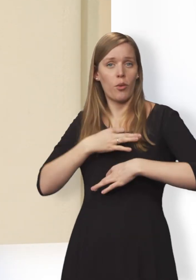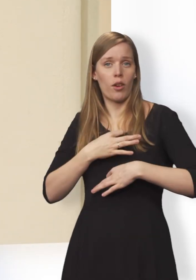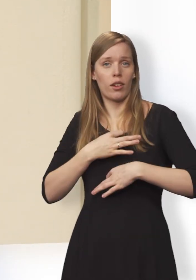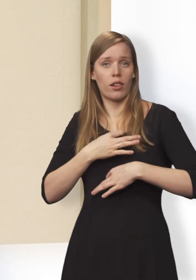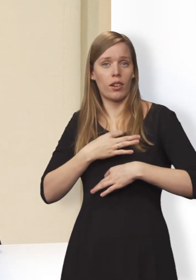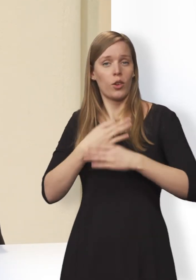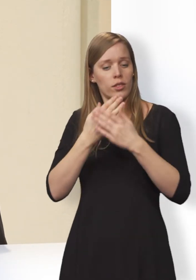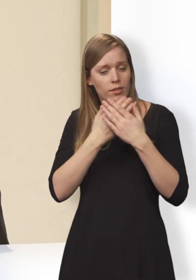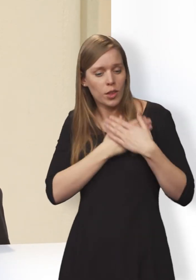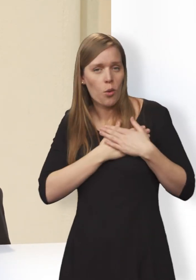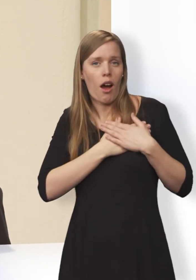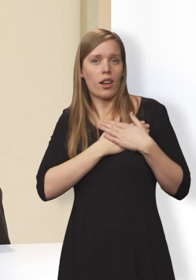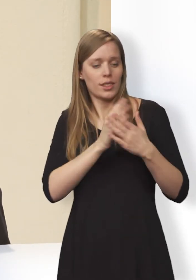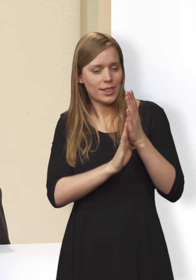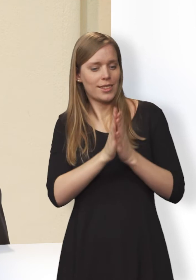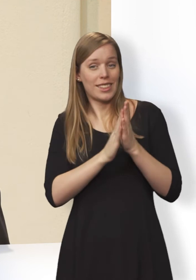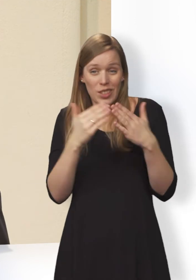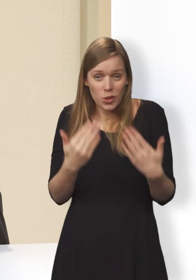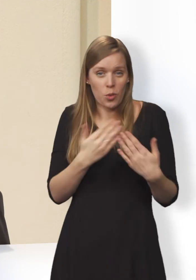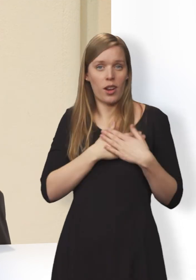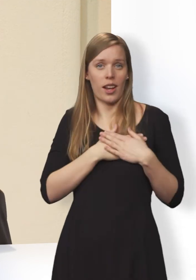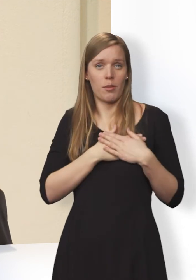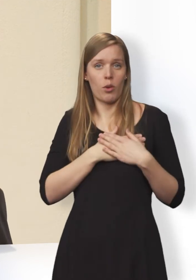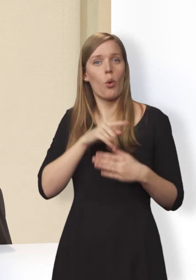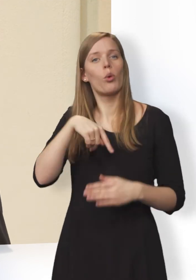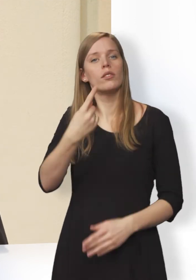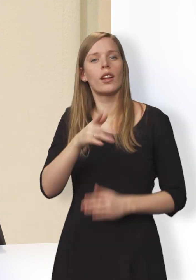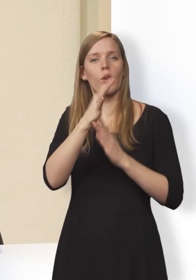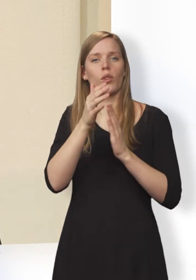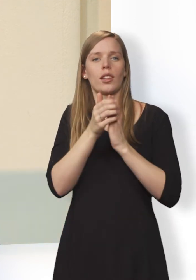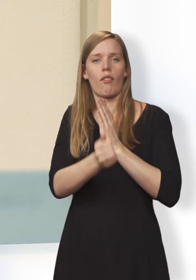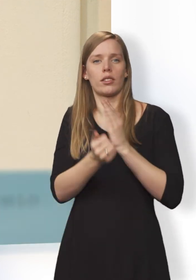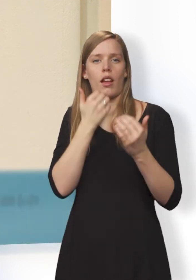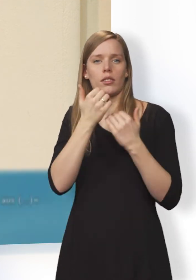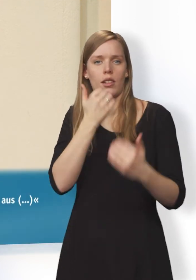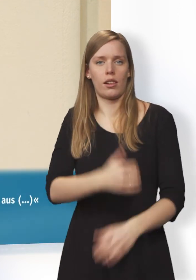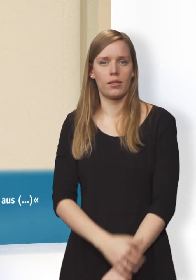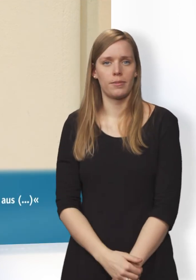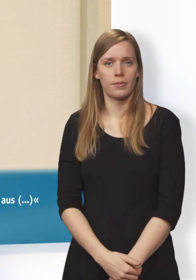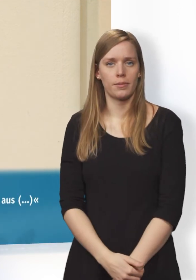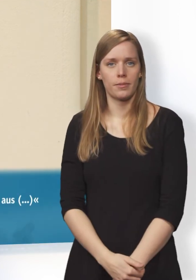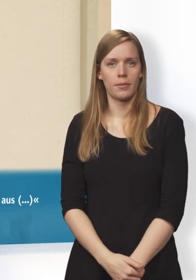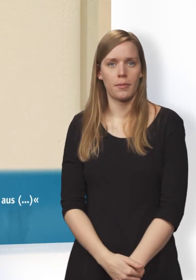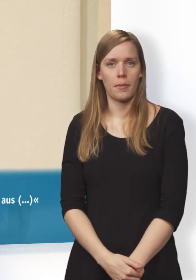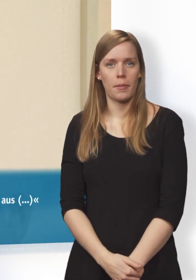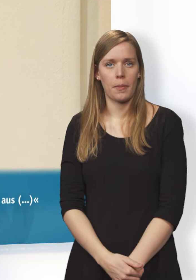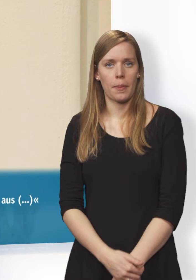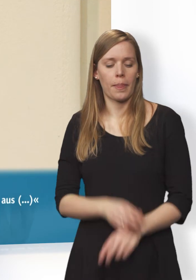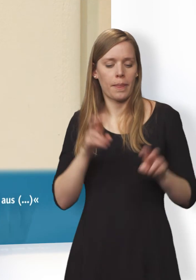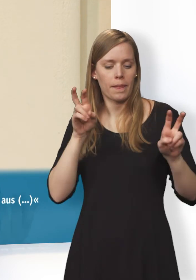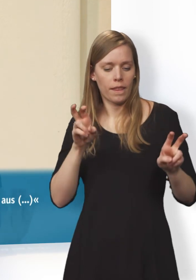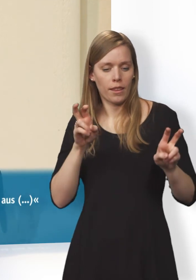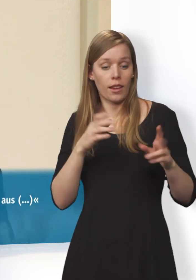und dann dann zieht er konsequenzen aus dieser lebe in der liebe ist